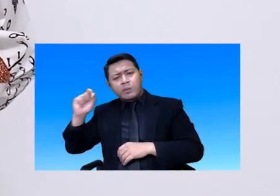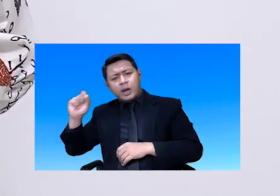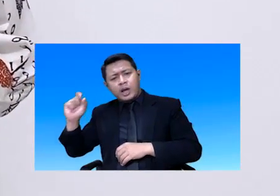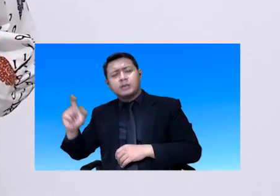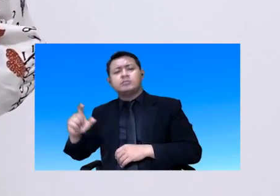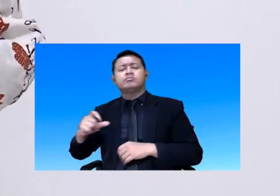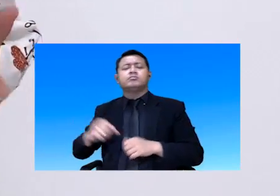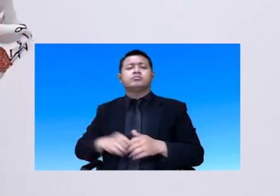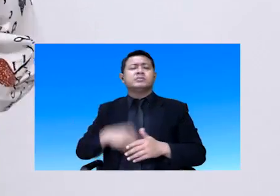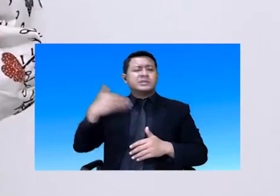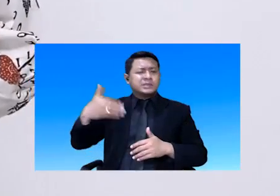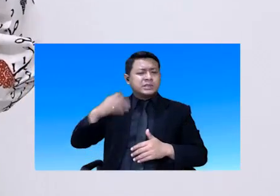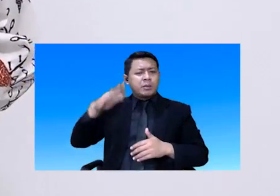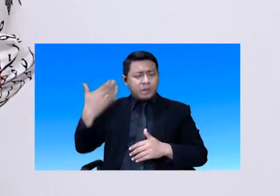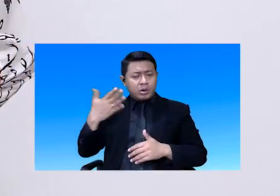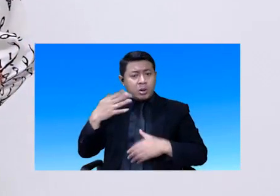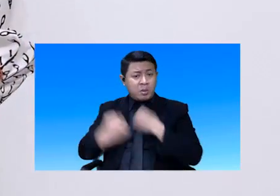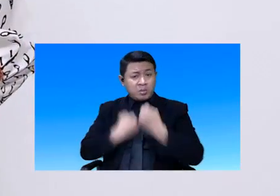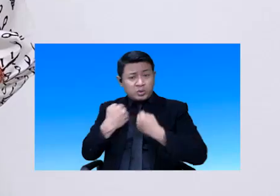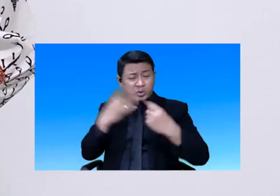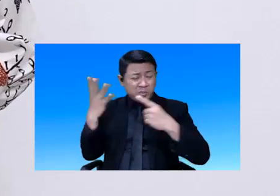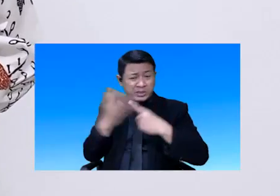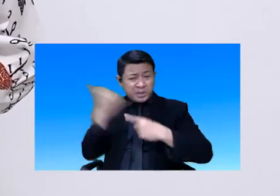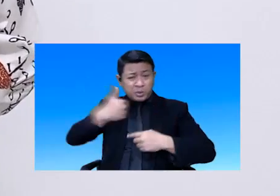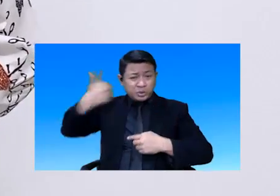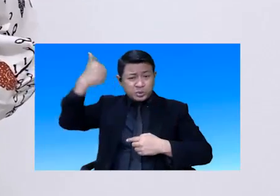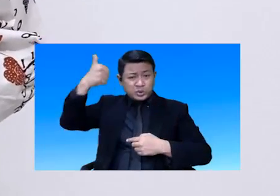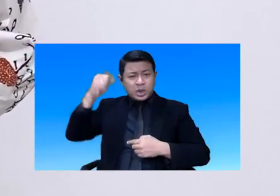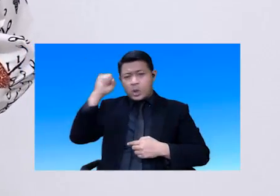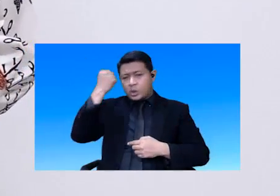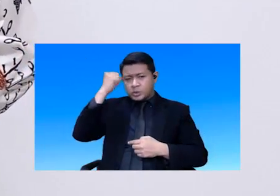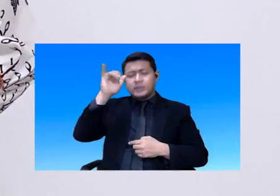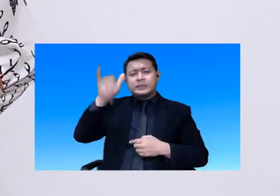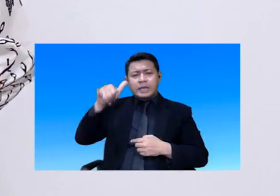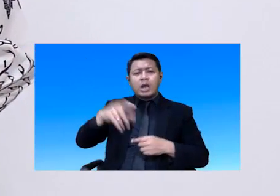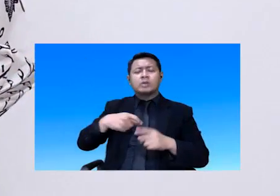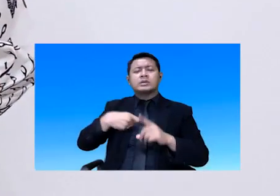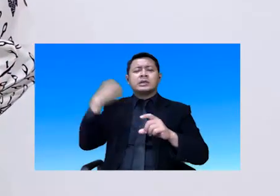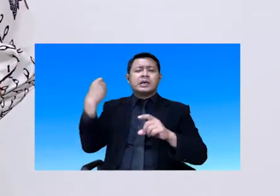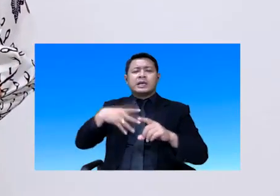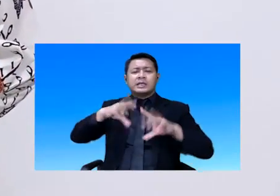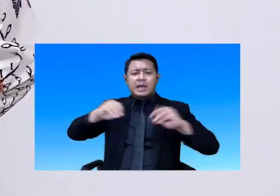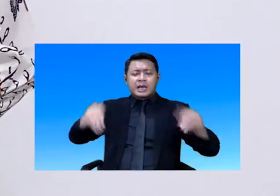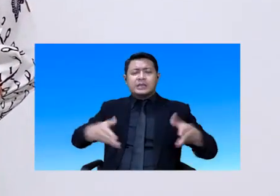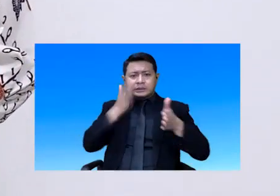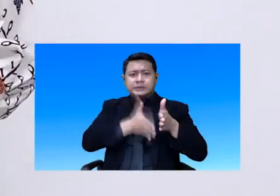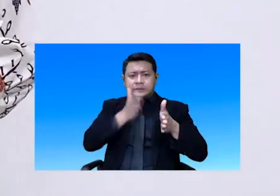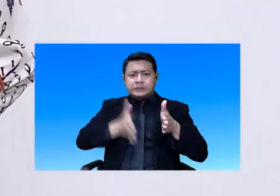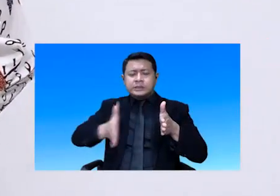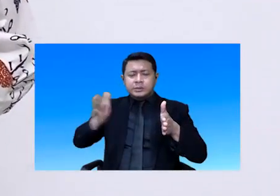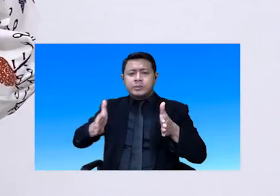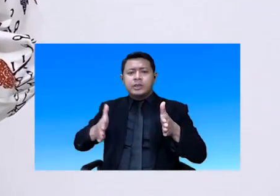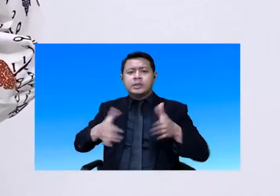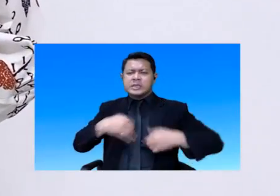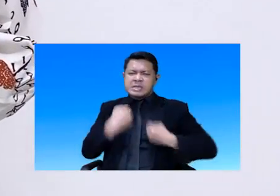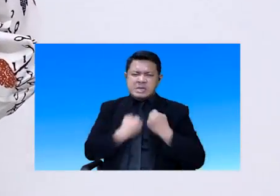memang perjuangan untuk mencapai kesuksesan itu tidak mudah, butuh kerja keras, disiplin, kegigihan,